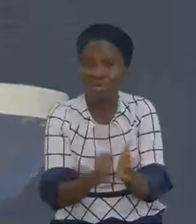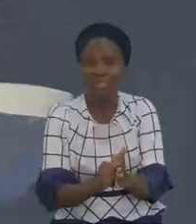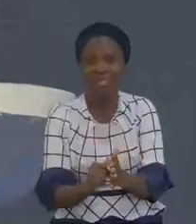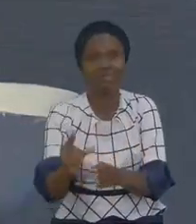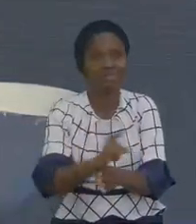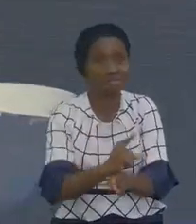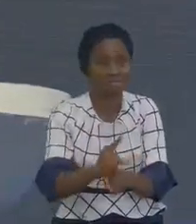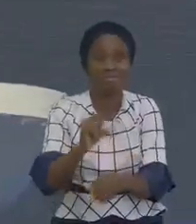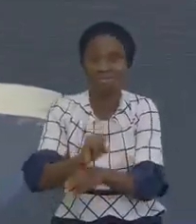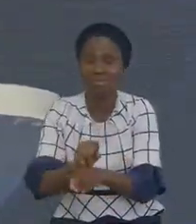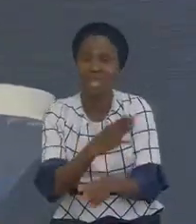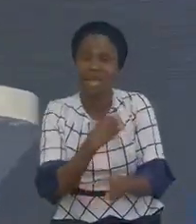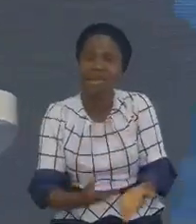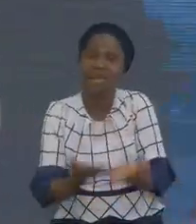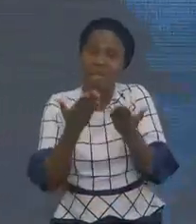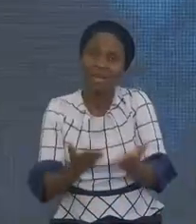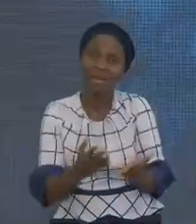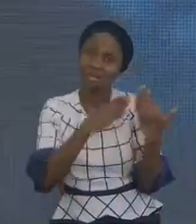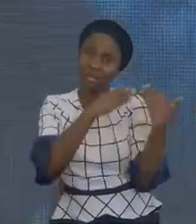pour répondre à cet appel,